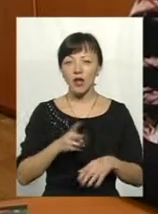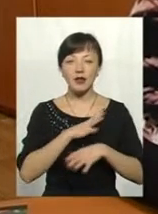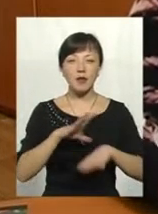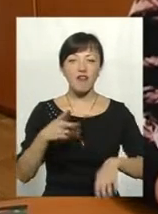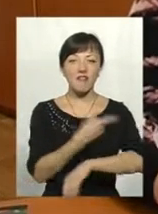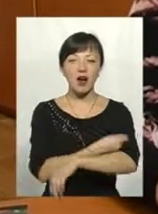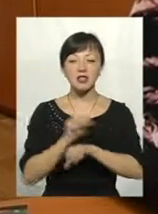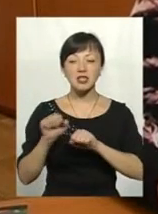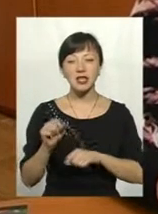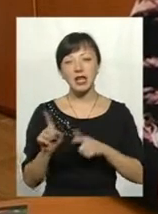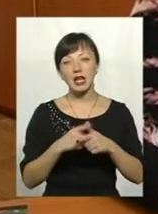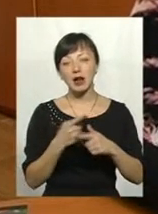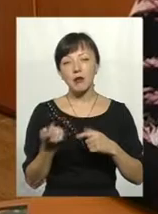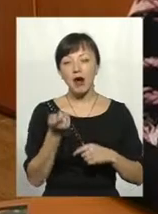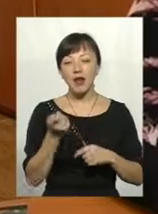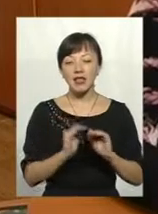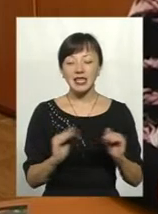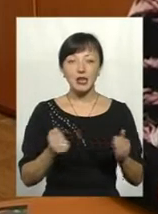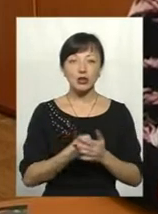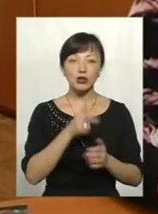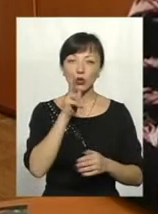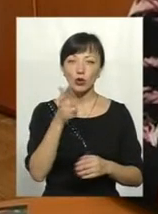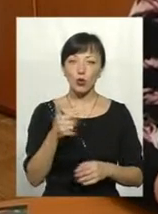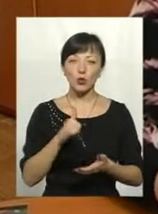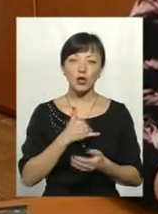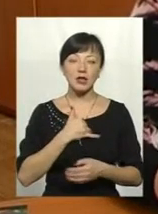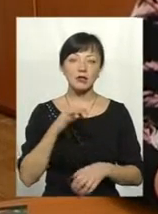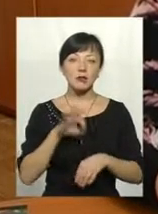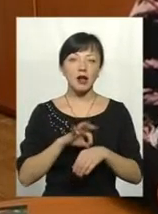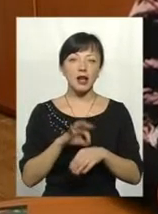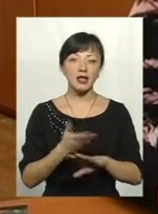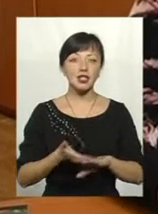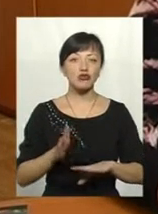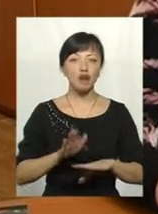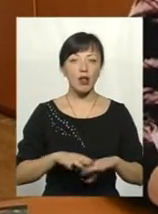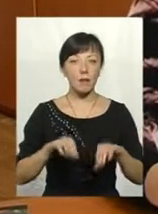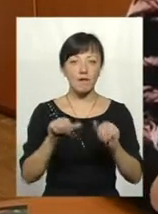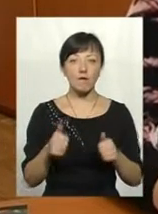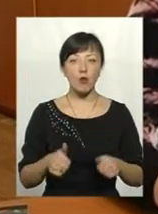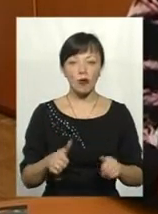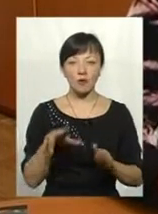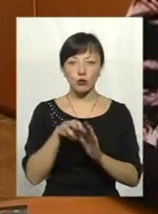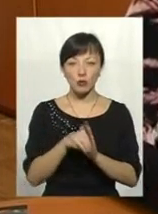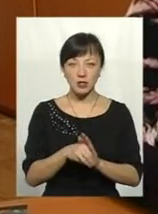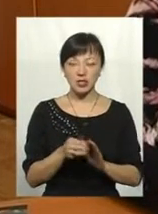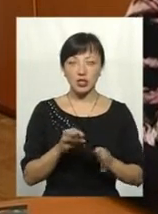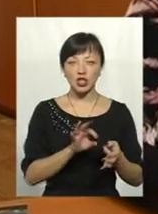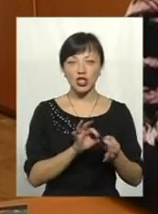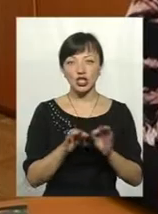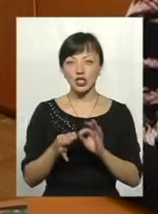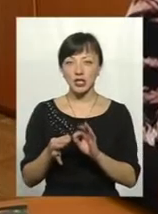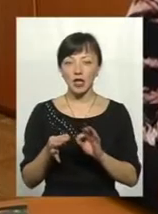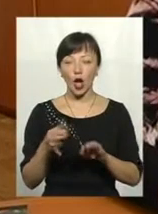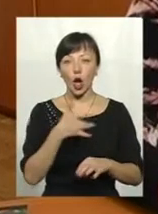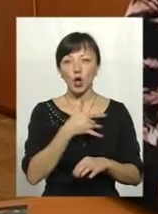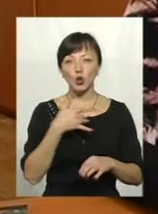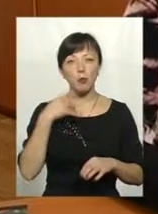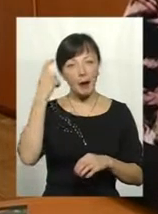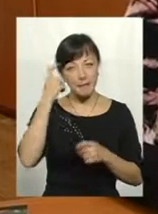мало, что дети до 3-летнего возраста у нас болели тяжелыми формами, в том числе с осложнением в виде